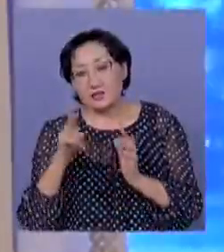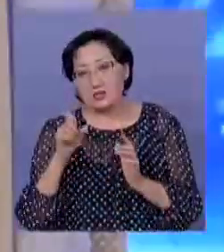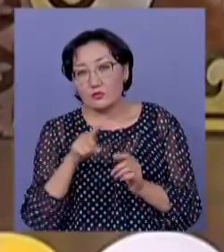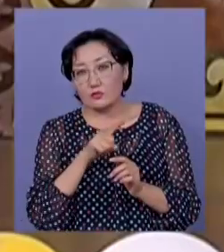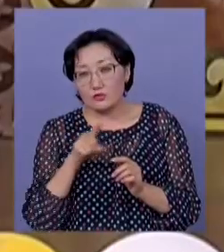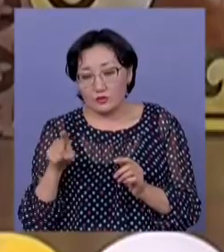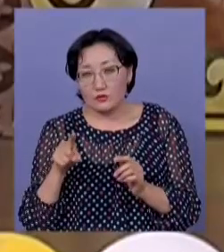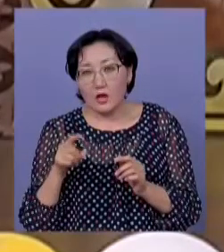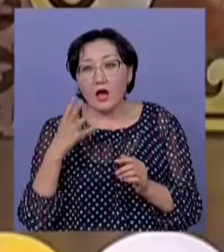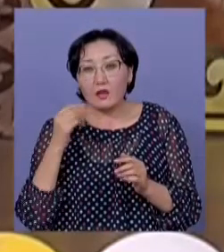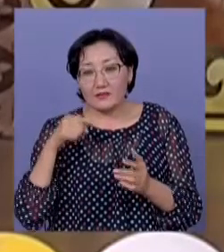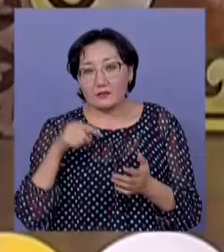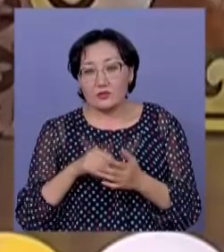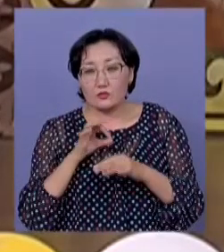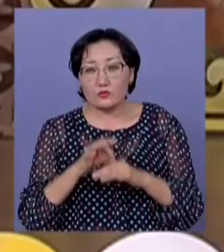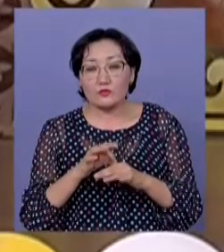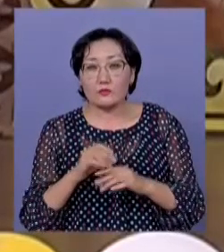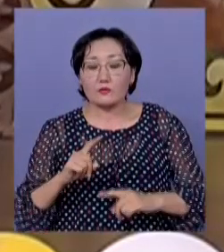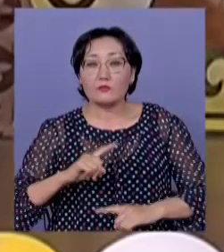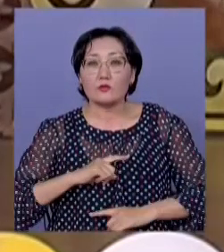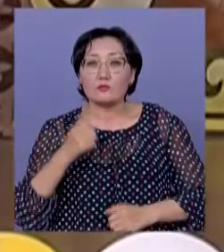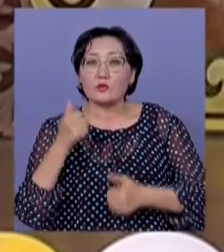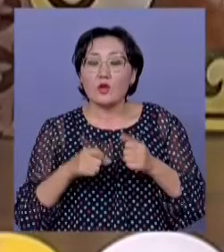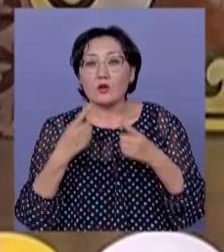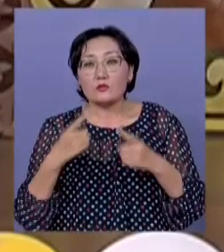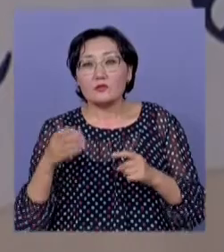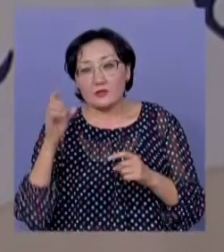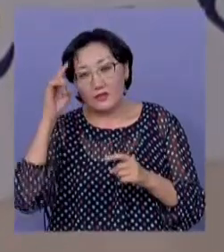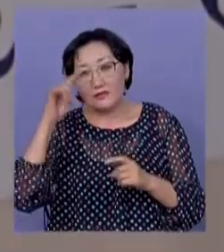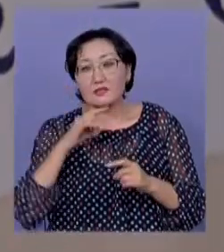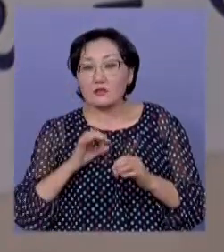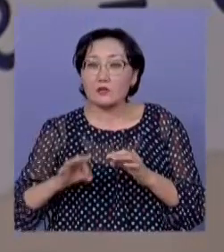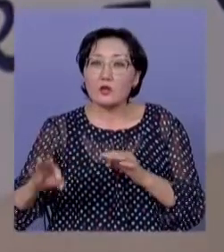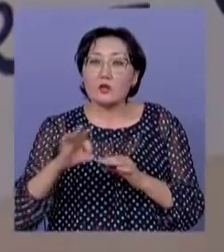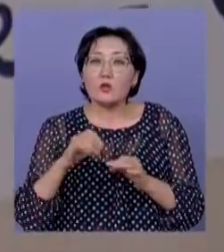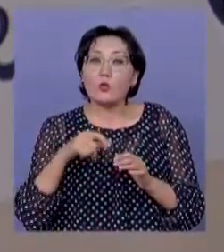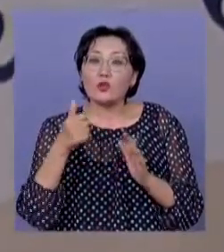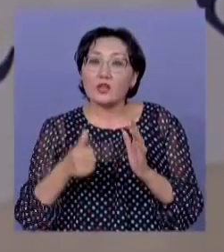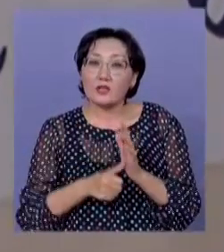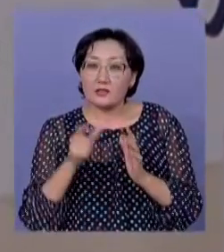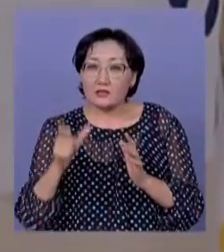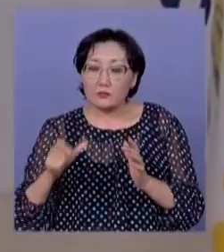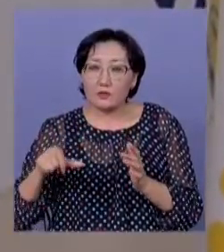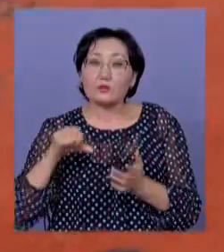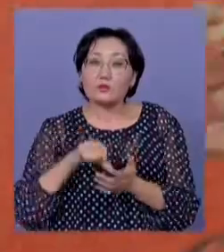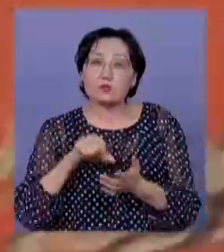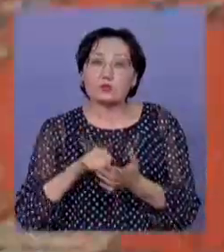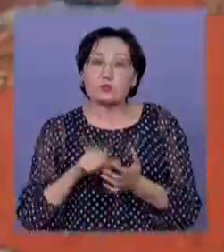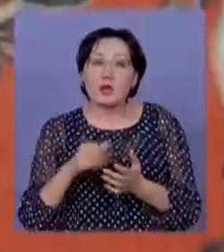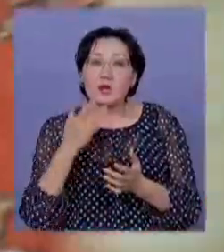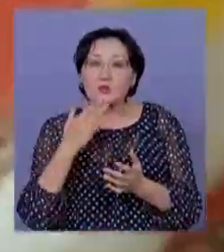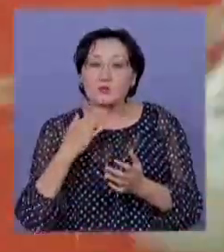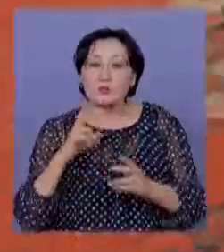Алматы қаласында өтеді. Ақтық сайыста Мирас Максимовтен бөлек елдің әр аймағынан келетін тағы 16 жас дарын бақтарын сынайды. Ұлттық